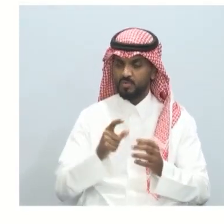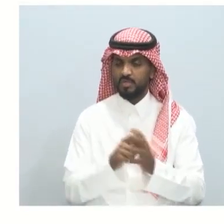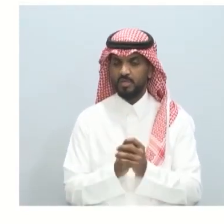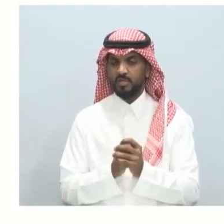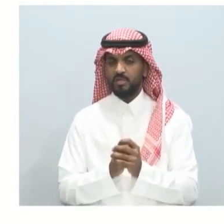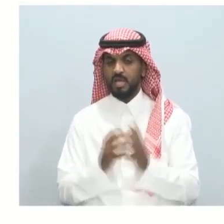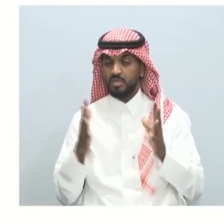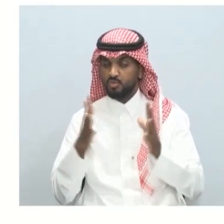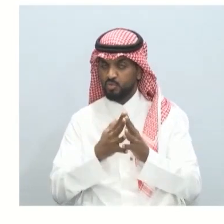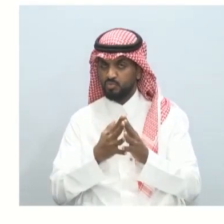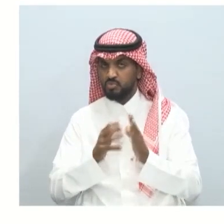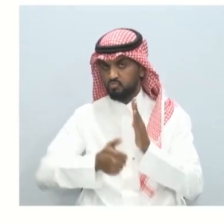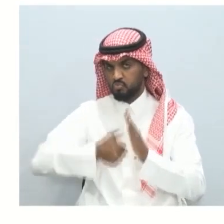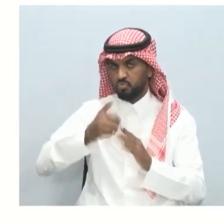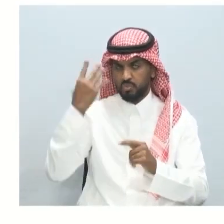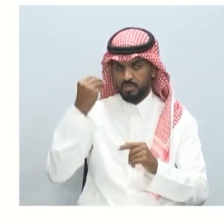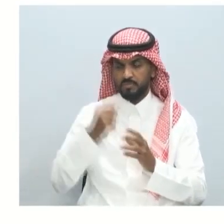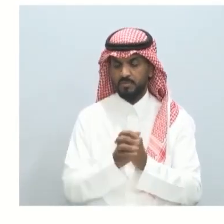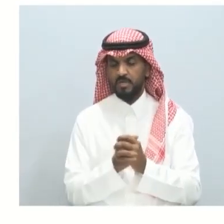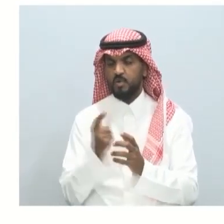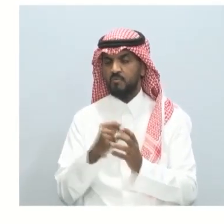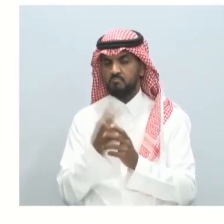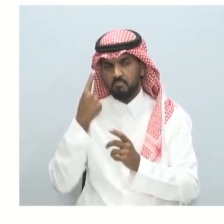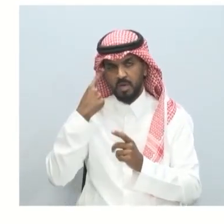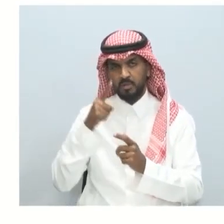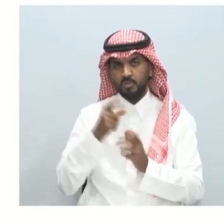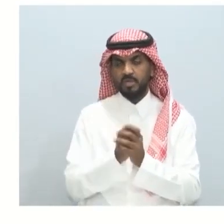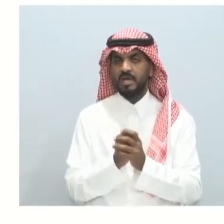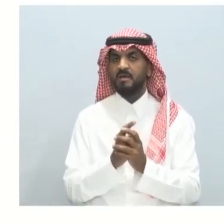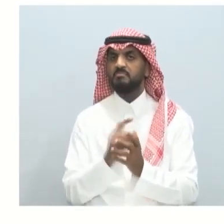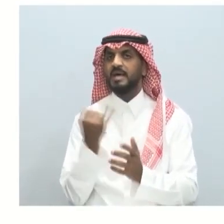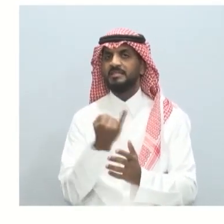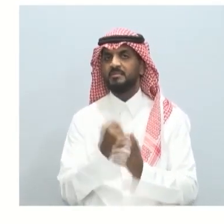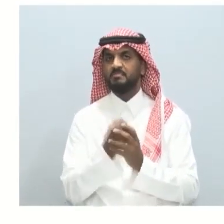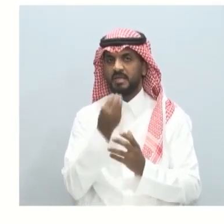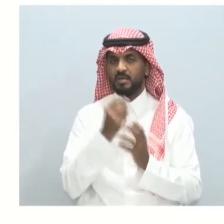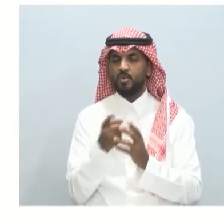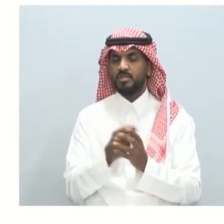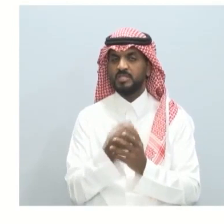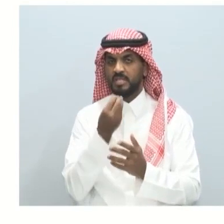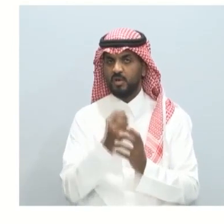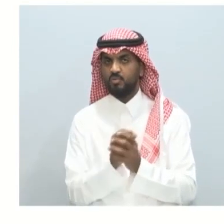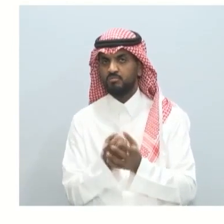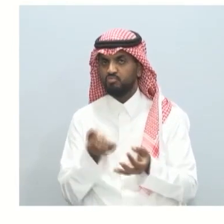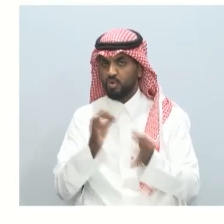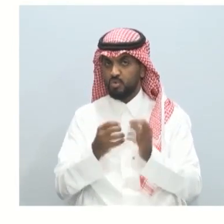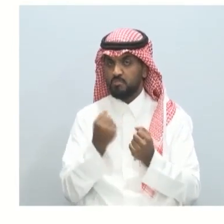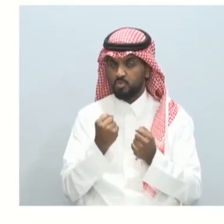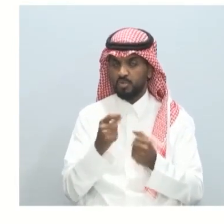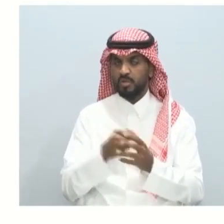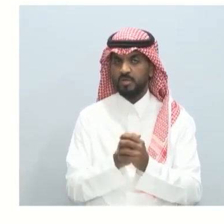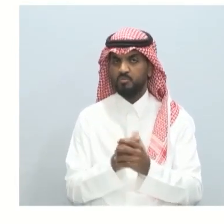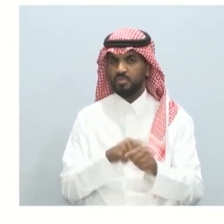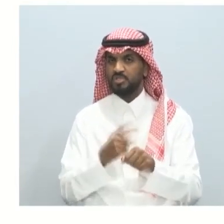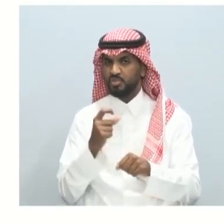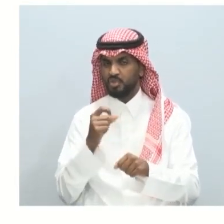اناس مبدعون نواف ما رايك ان اهتم بغذائك وانت تتناول ادويتك المقويه مده